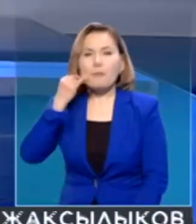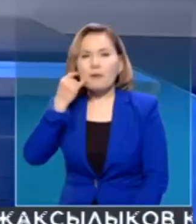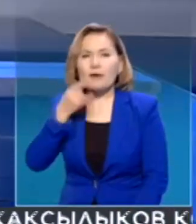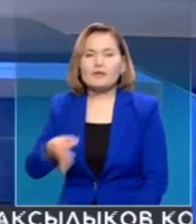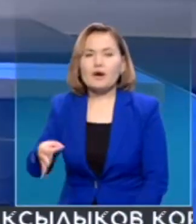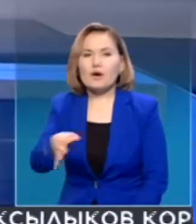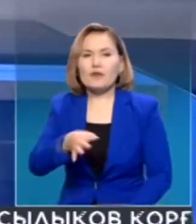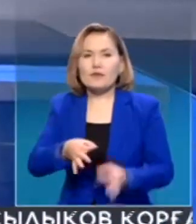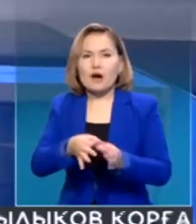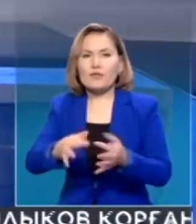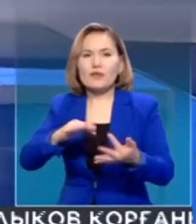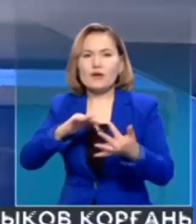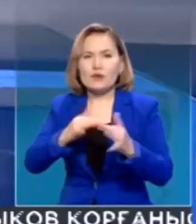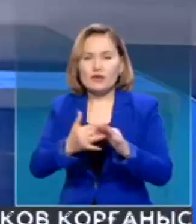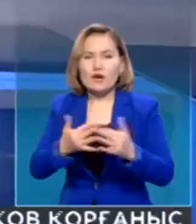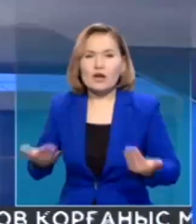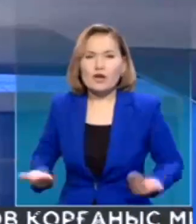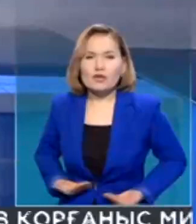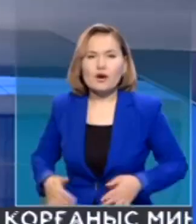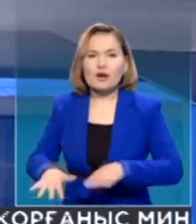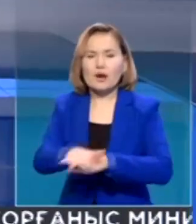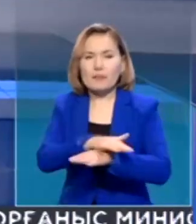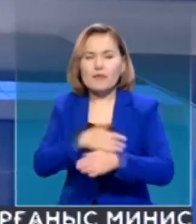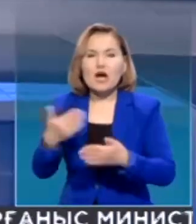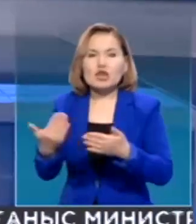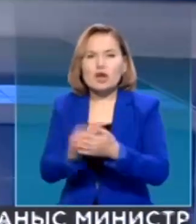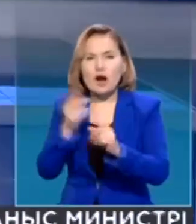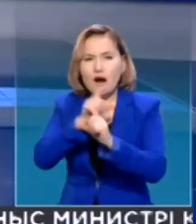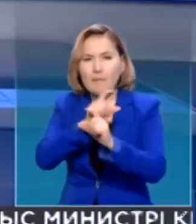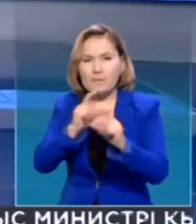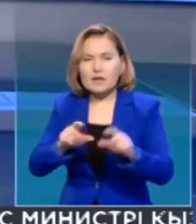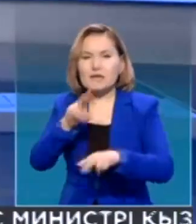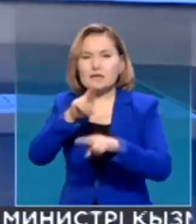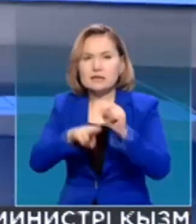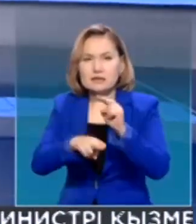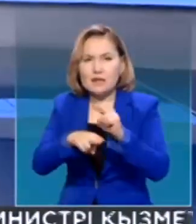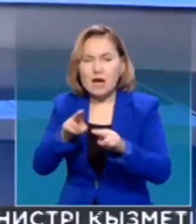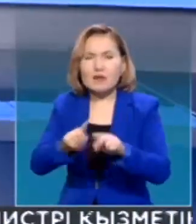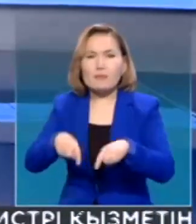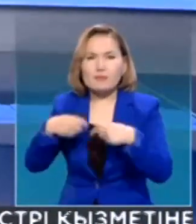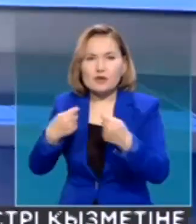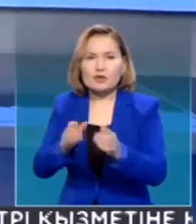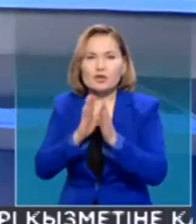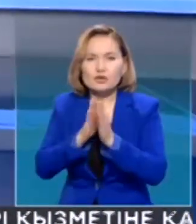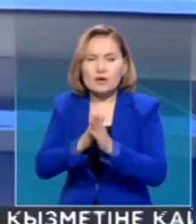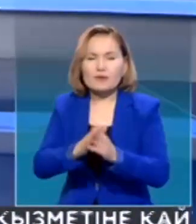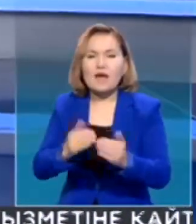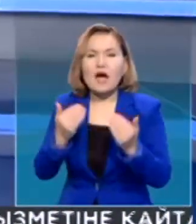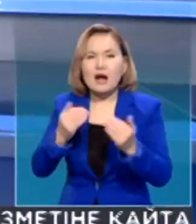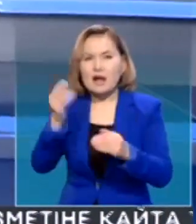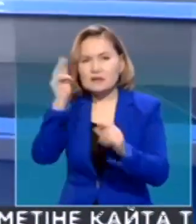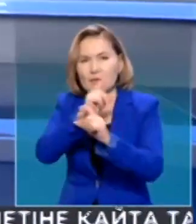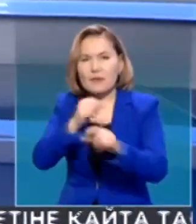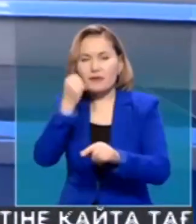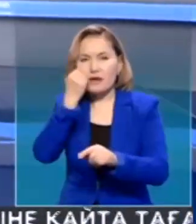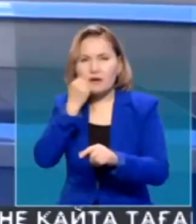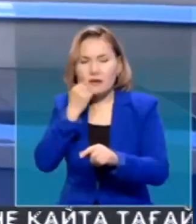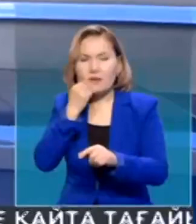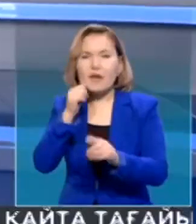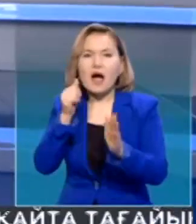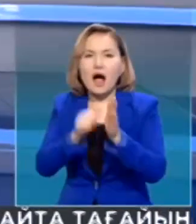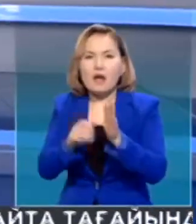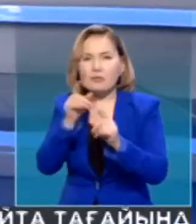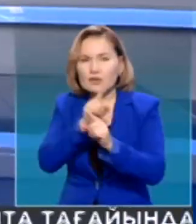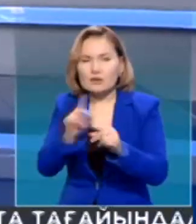Павлодар облысындағы Воскресенка ауылының тұрғындары жаңа мектеп салып беруді сұрайды. Себебі қазіргісі өте ескі. 60 жылда бірде бір рет